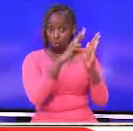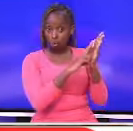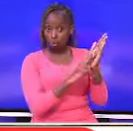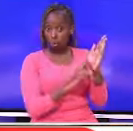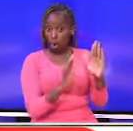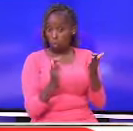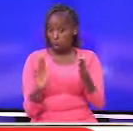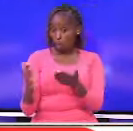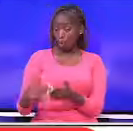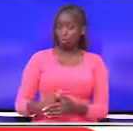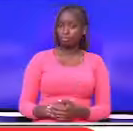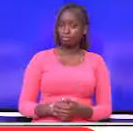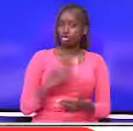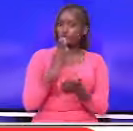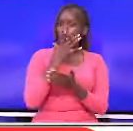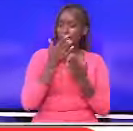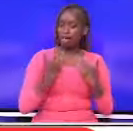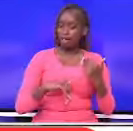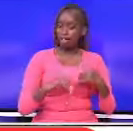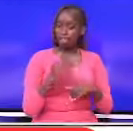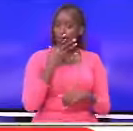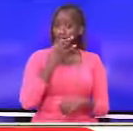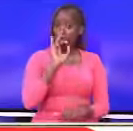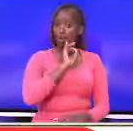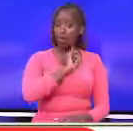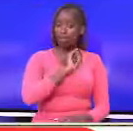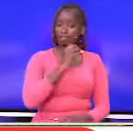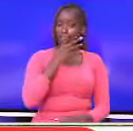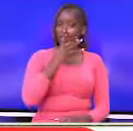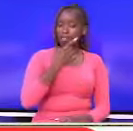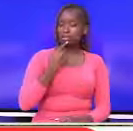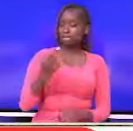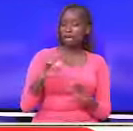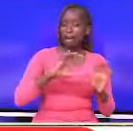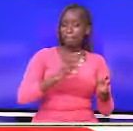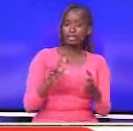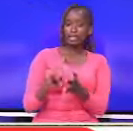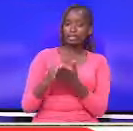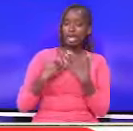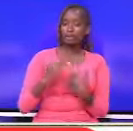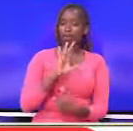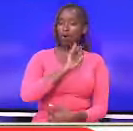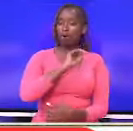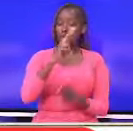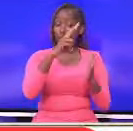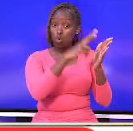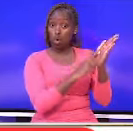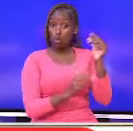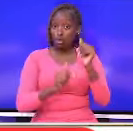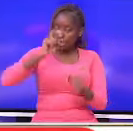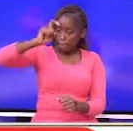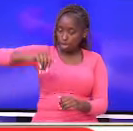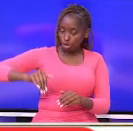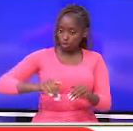Na ingawaje alimhurumia kwa majeraha yake Halande, Mbarire amesema kuwa chama hicho kina katiba ambayo lazima ifuatwe.